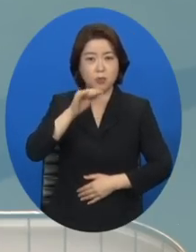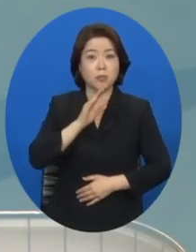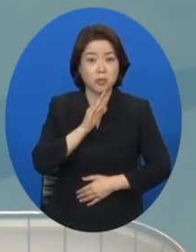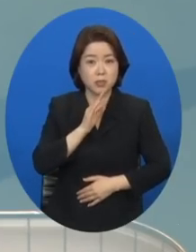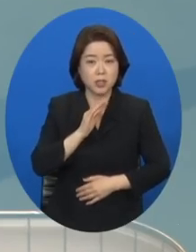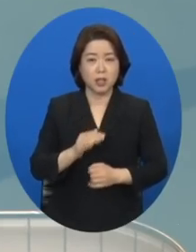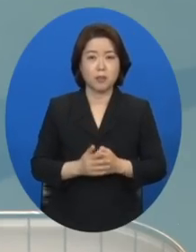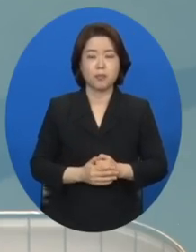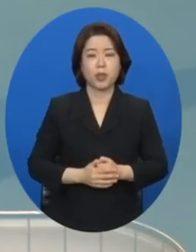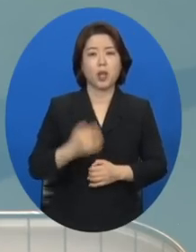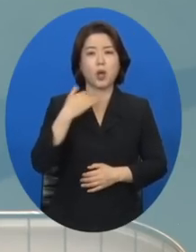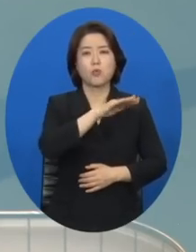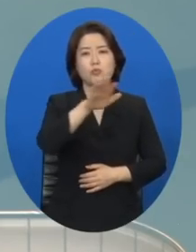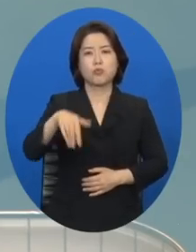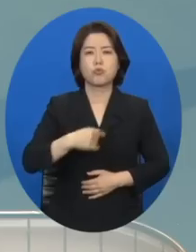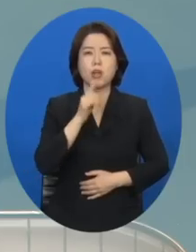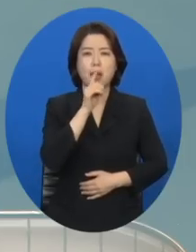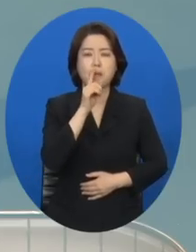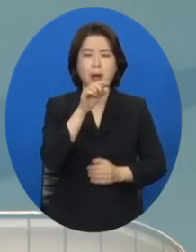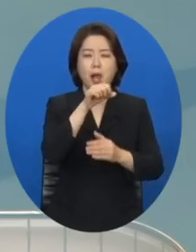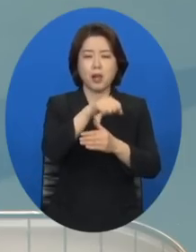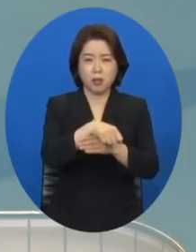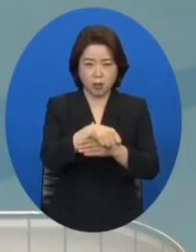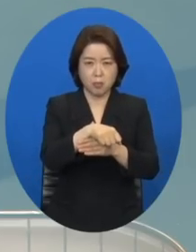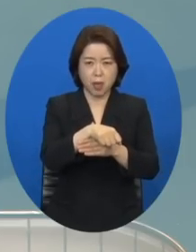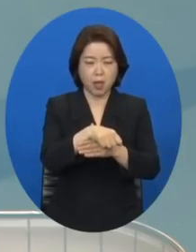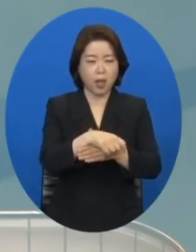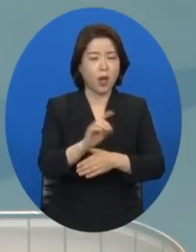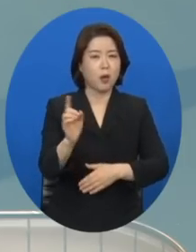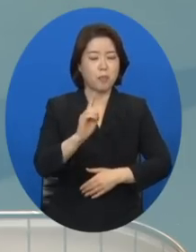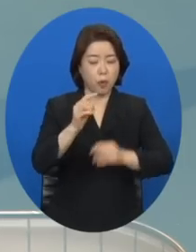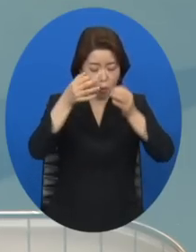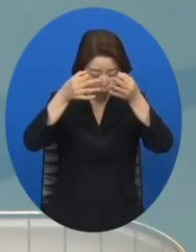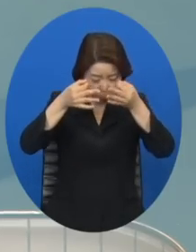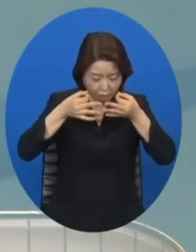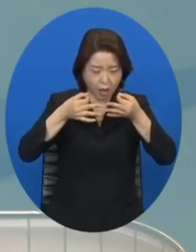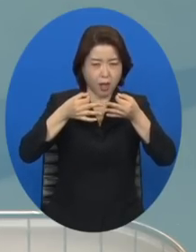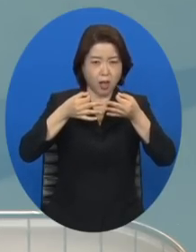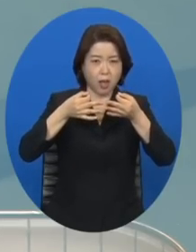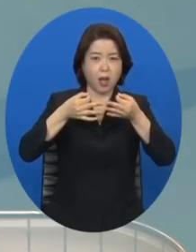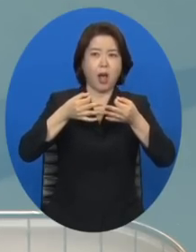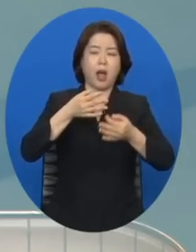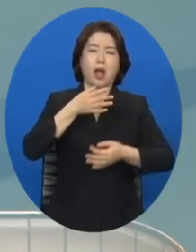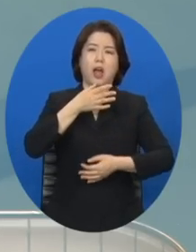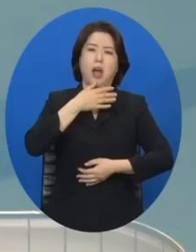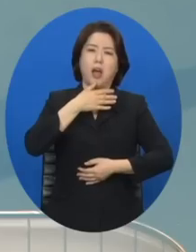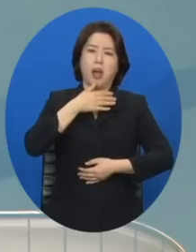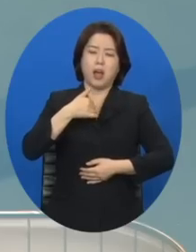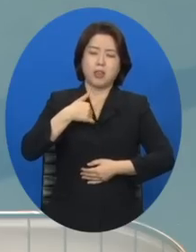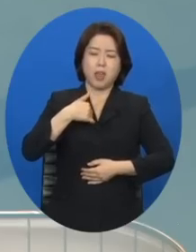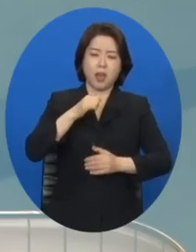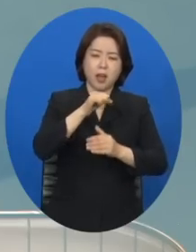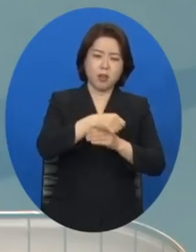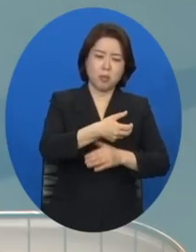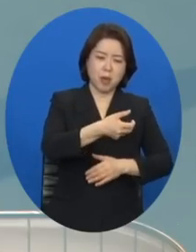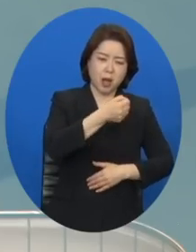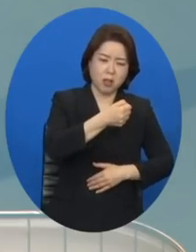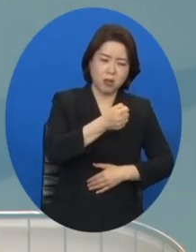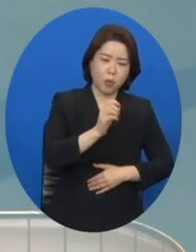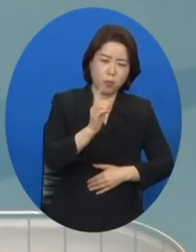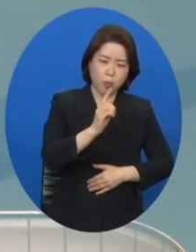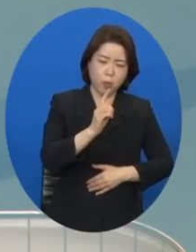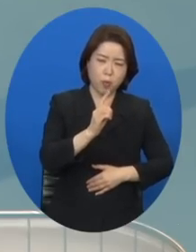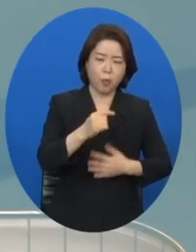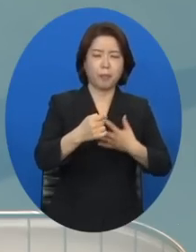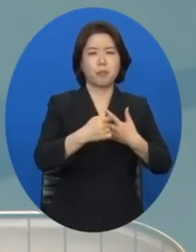우리의 언어의 열매가 무엇인지를 보면 우리가 지금 무슨 열매를 맺고 있는지를 우리는